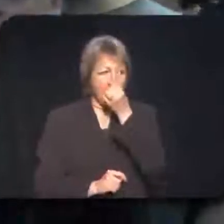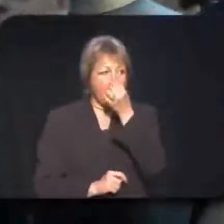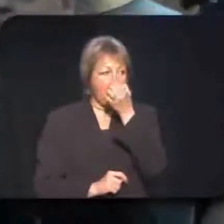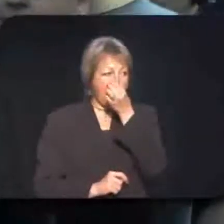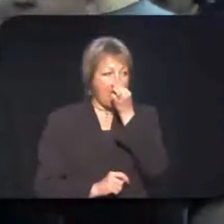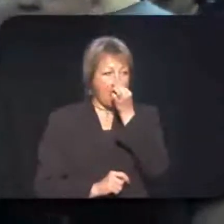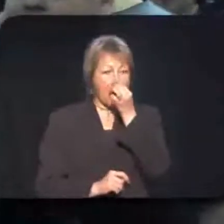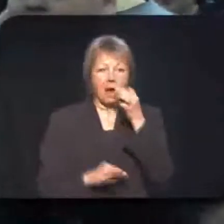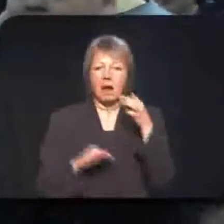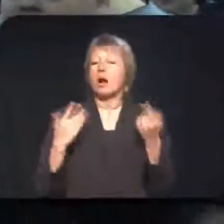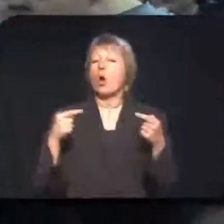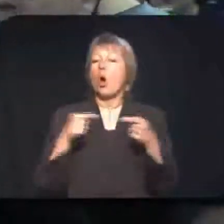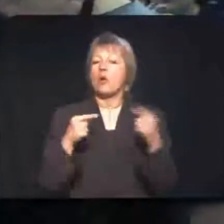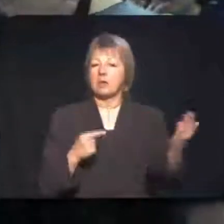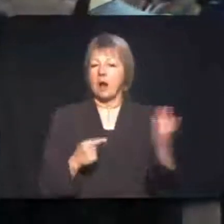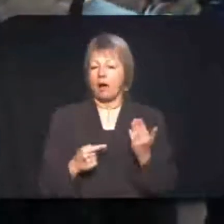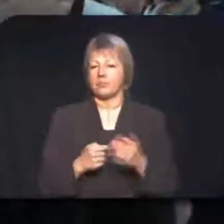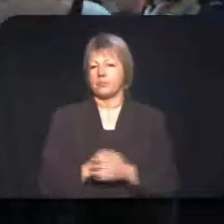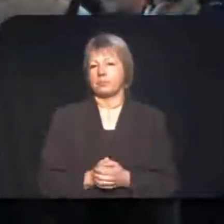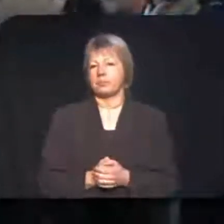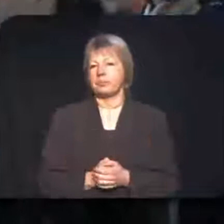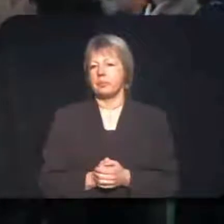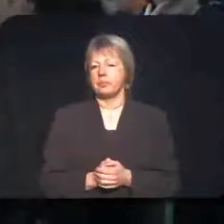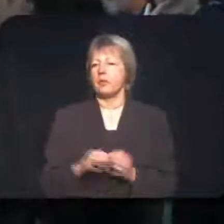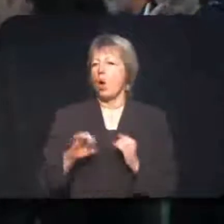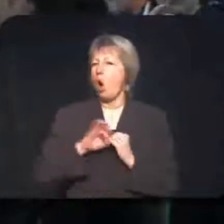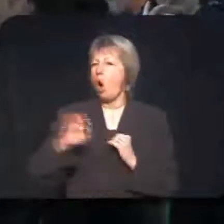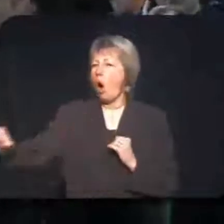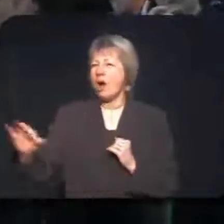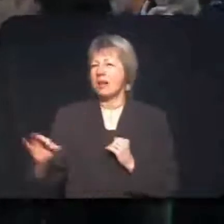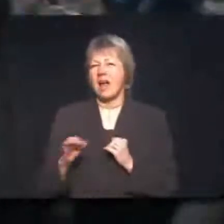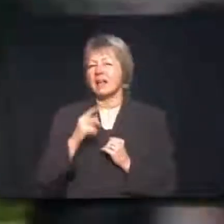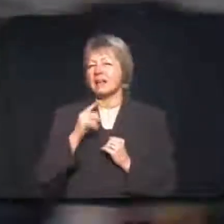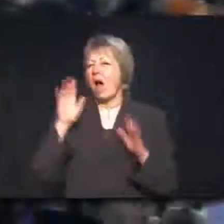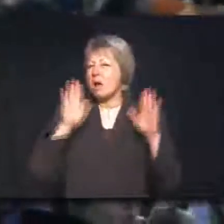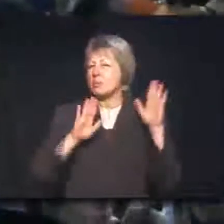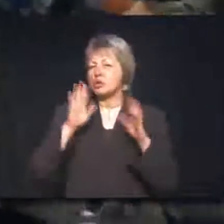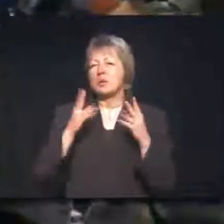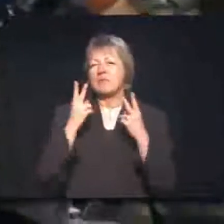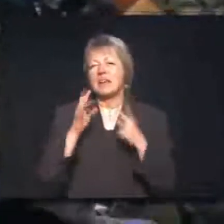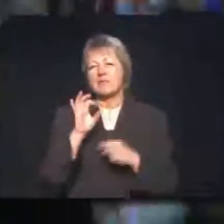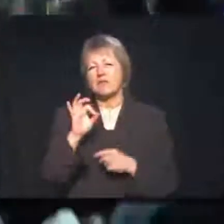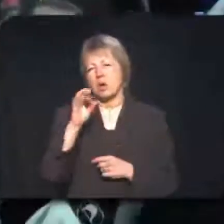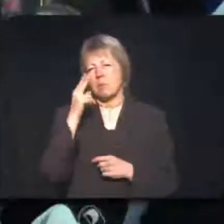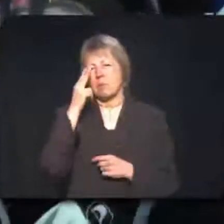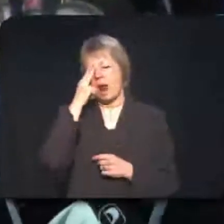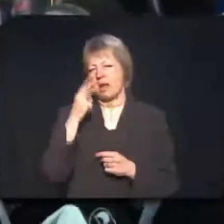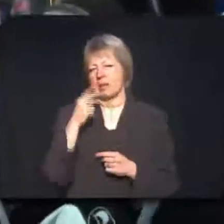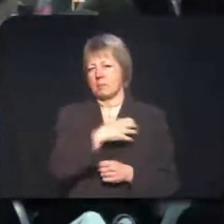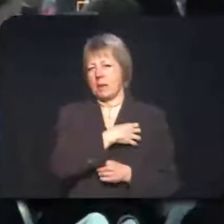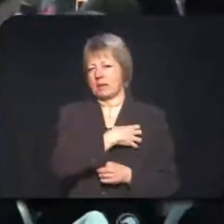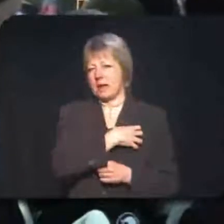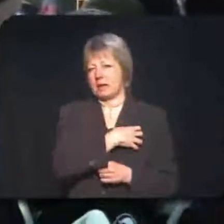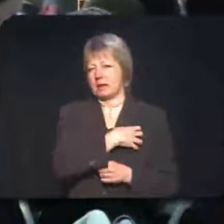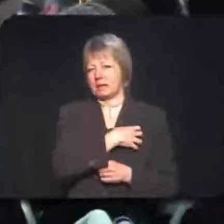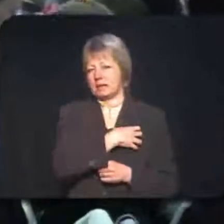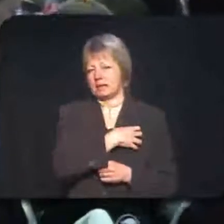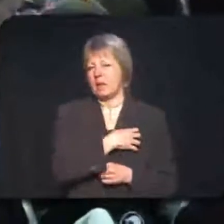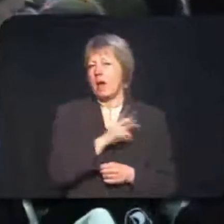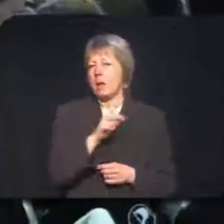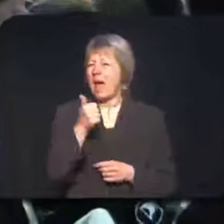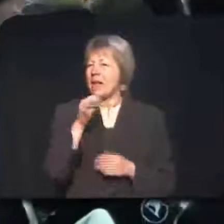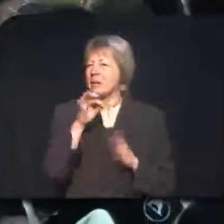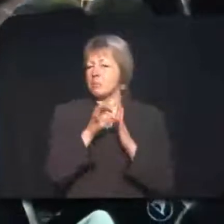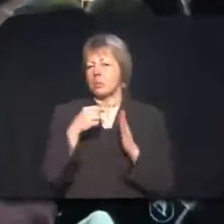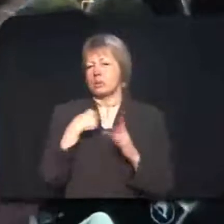contra ich halte das Thema Online-Abstimmung für ein ganz ganz wichtiges Thema für die Piratenpartei von ganz zentraler Bedeutung aber eins